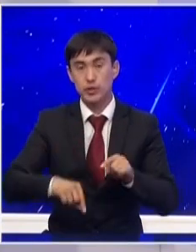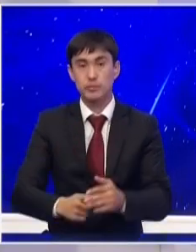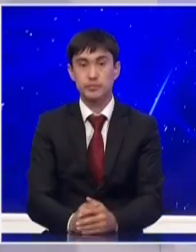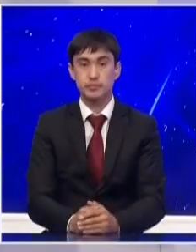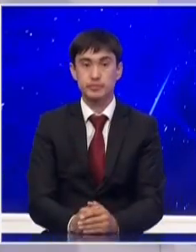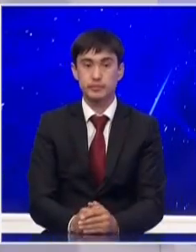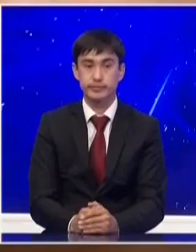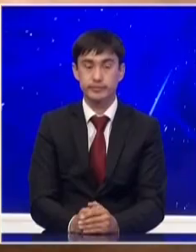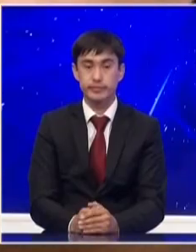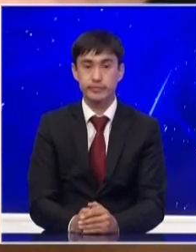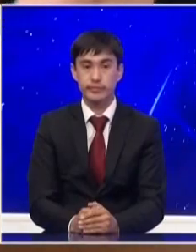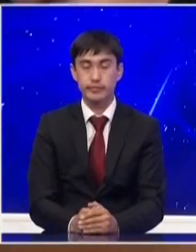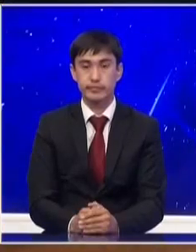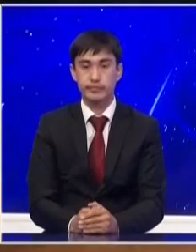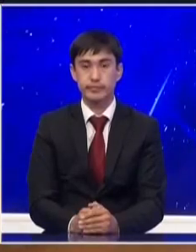родственники.